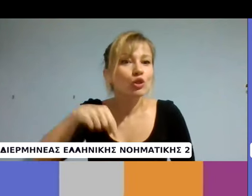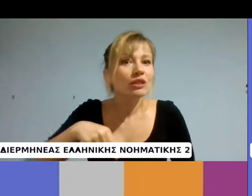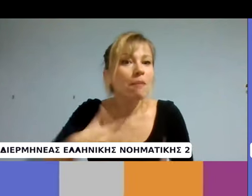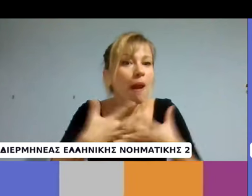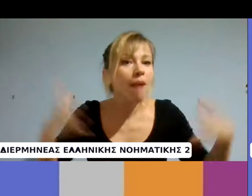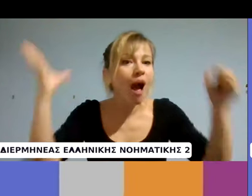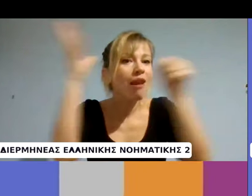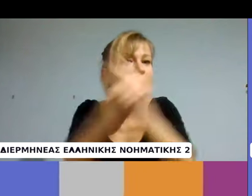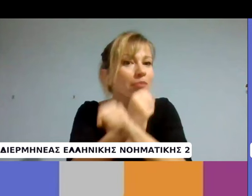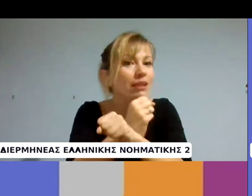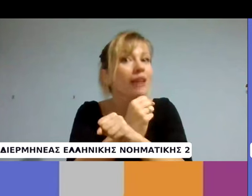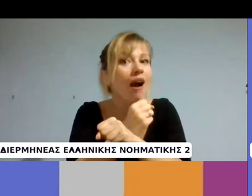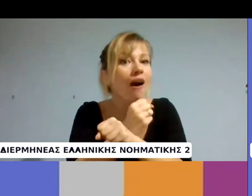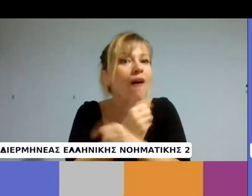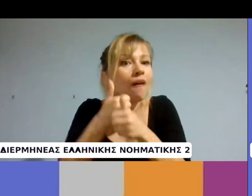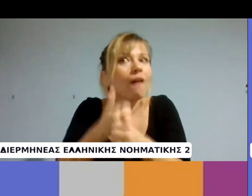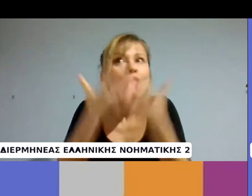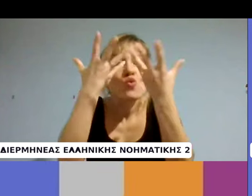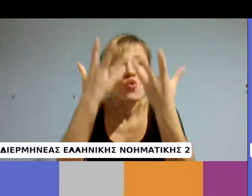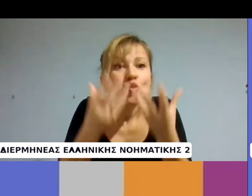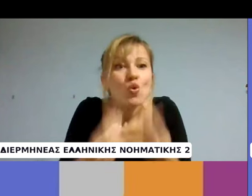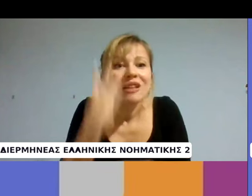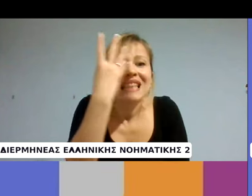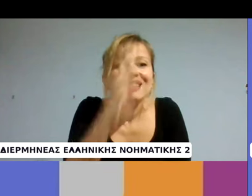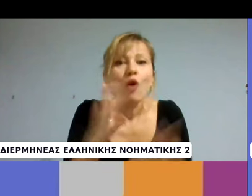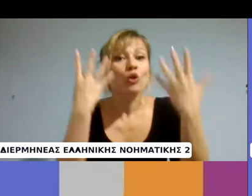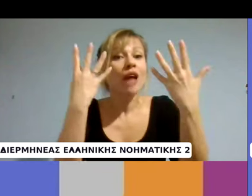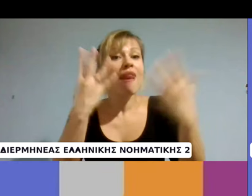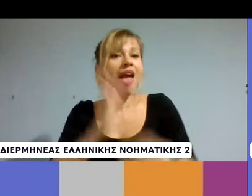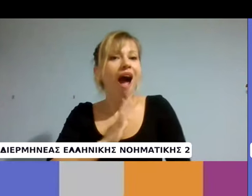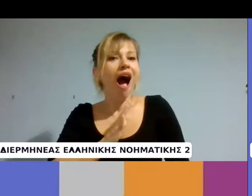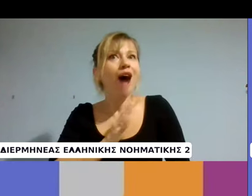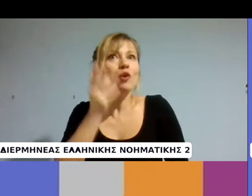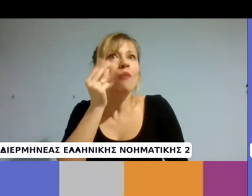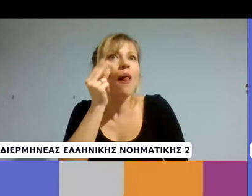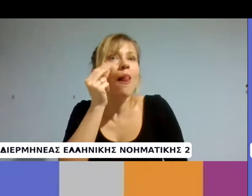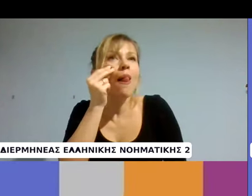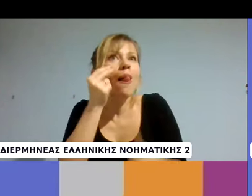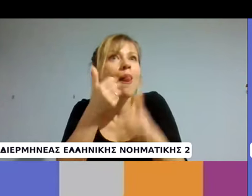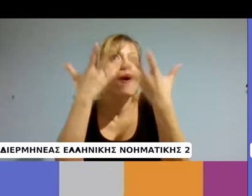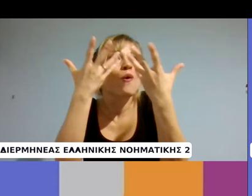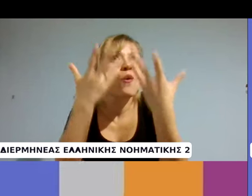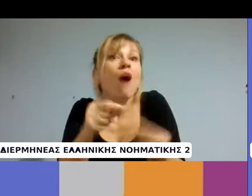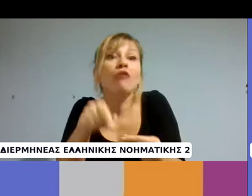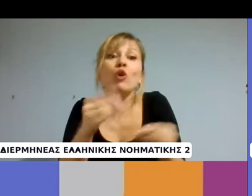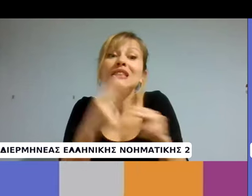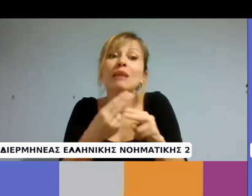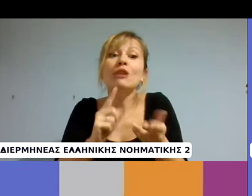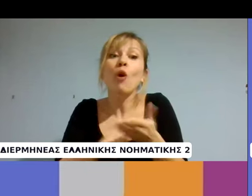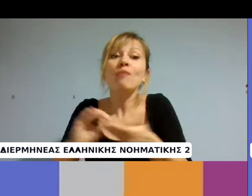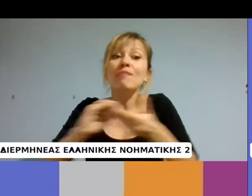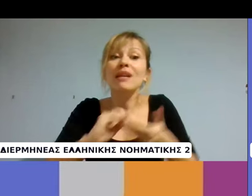πάρα πολύ γι' αυτό. Και νομίζω ότι αυτό είναι ένα στοιχείο που οφείλουν να το λάβουν υπόψη τους και οι σύλλογοι μας, γιατί